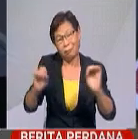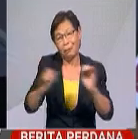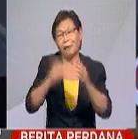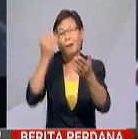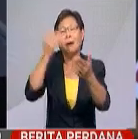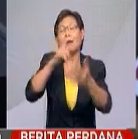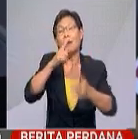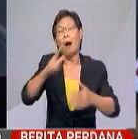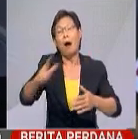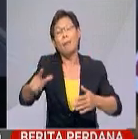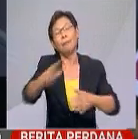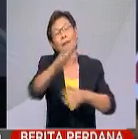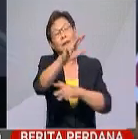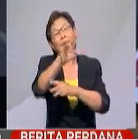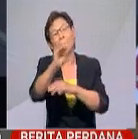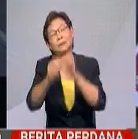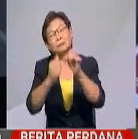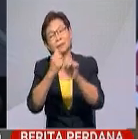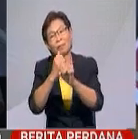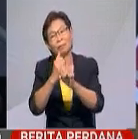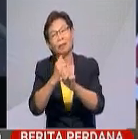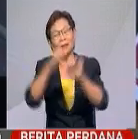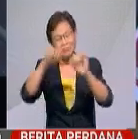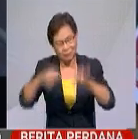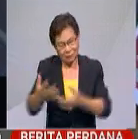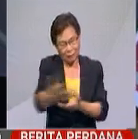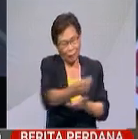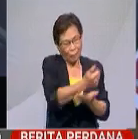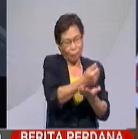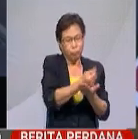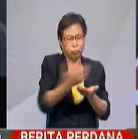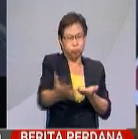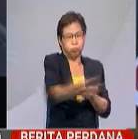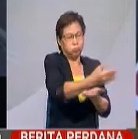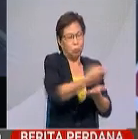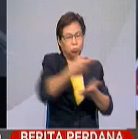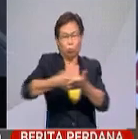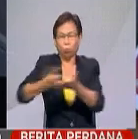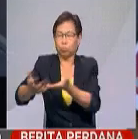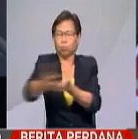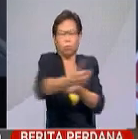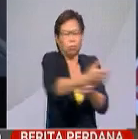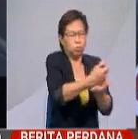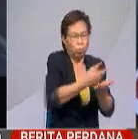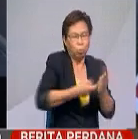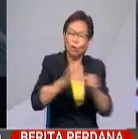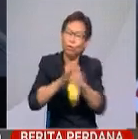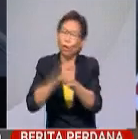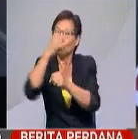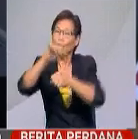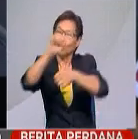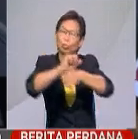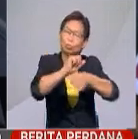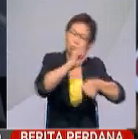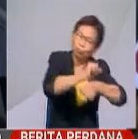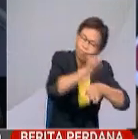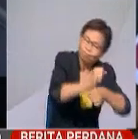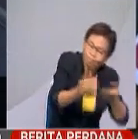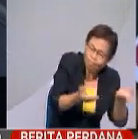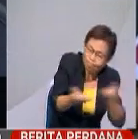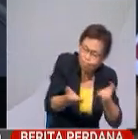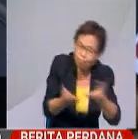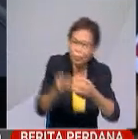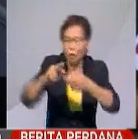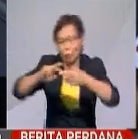38 tahun, dia dapat perolehan yang mencukupi untuk membiayai kerja-kerja